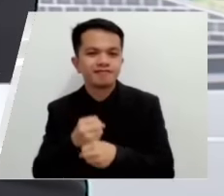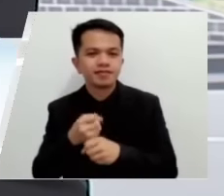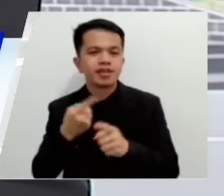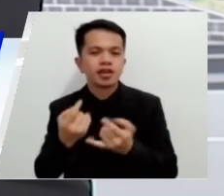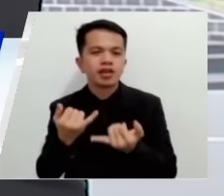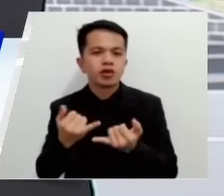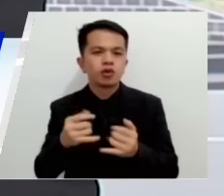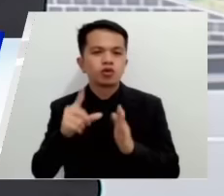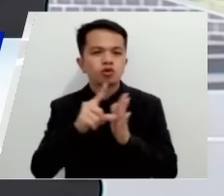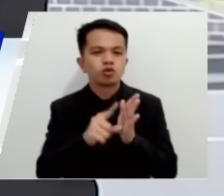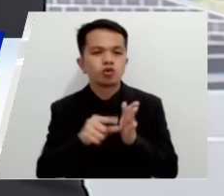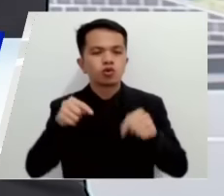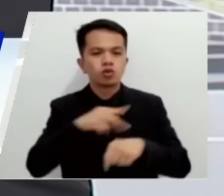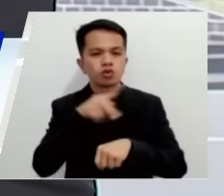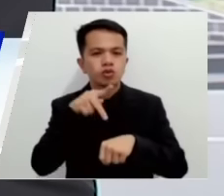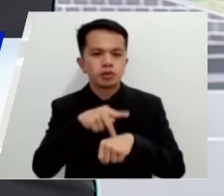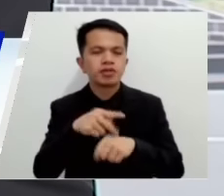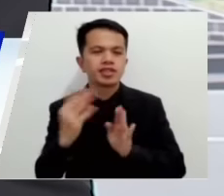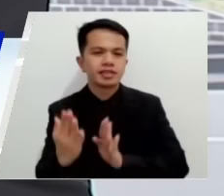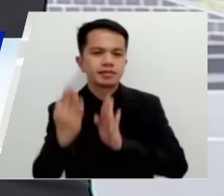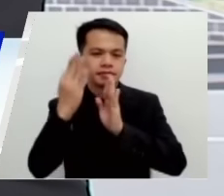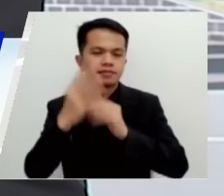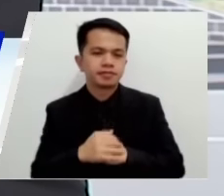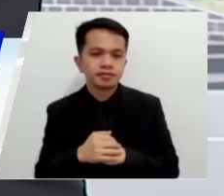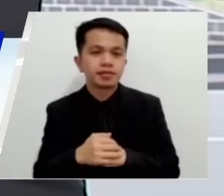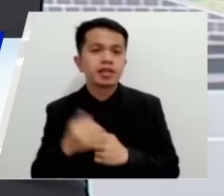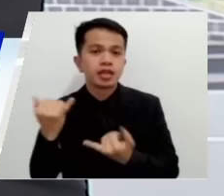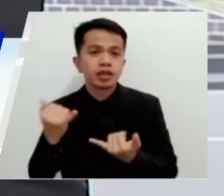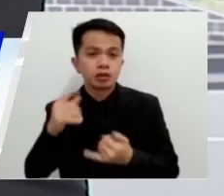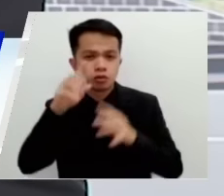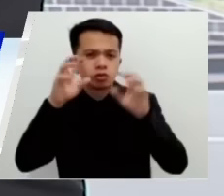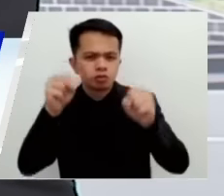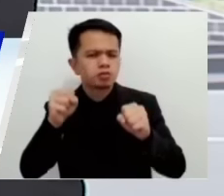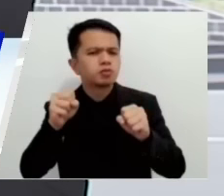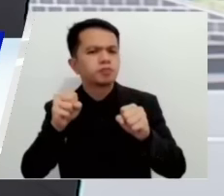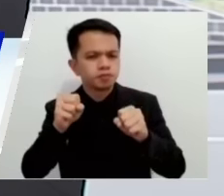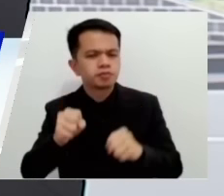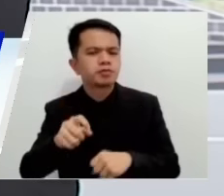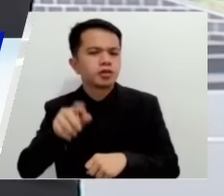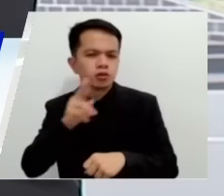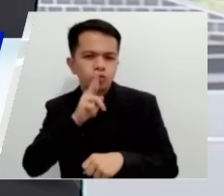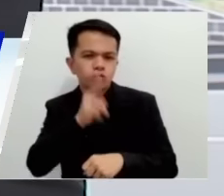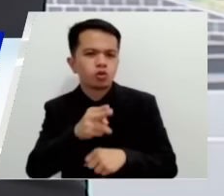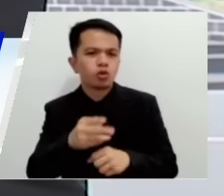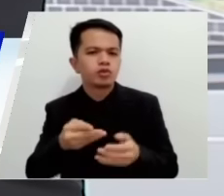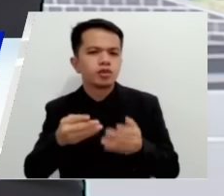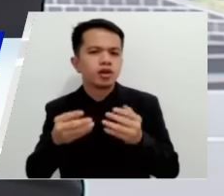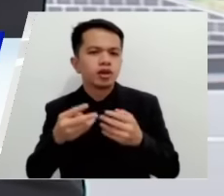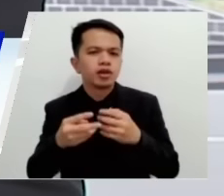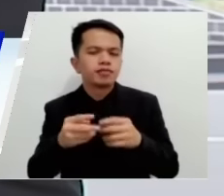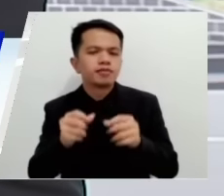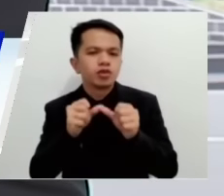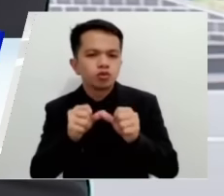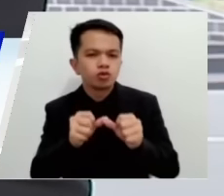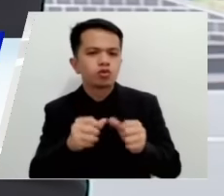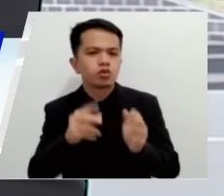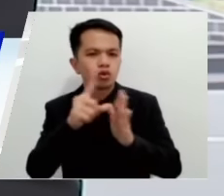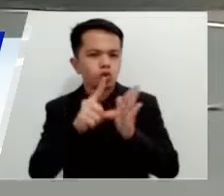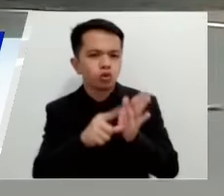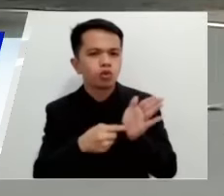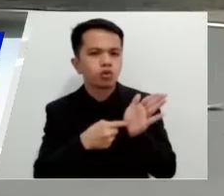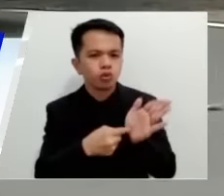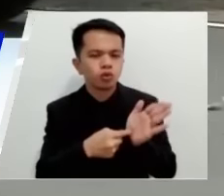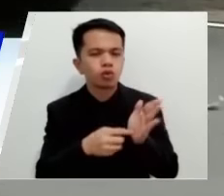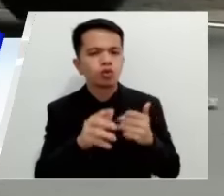niyang kaharapin. Siniguro naman ng Pangulong mapoprotektahan ang kanyang mga karapatan sabay giit na walang special treatment na ibibigay sa